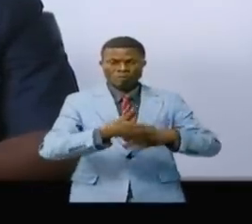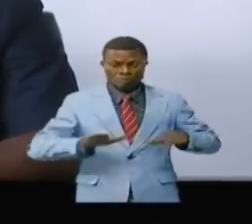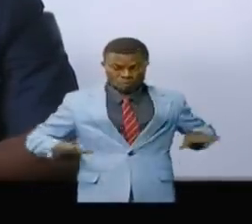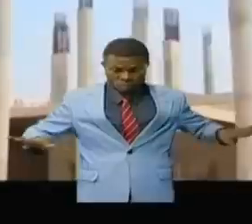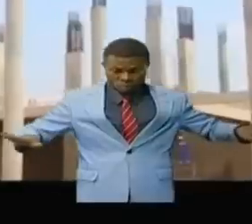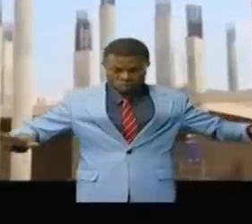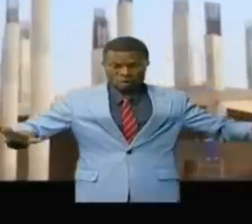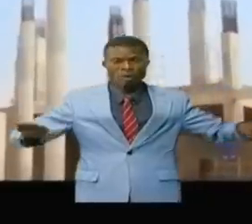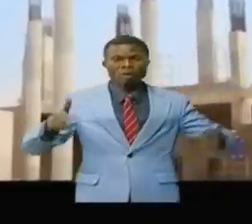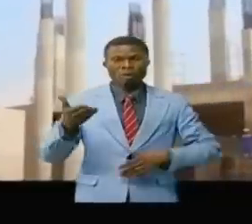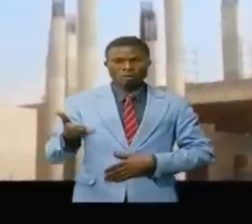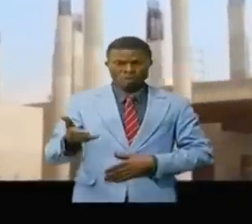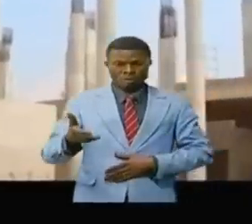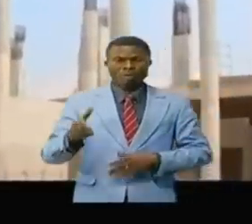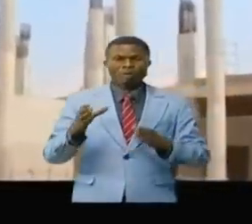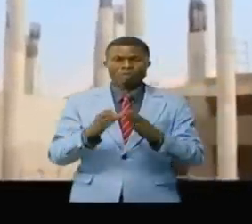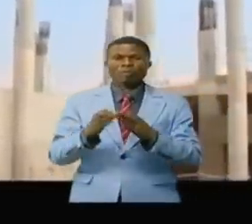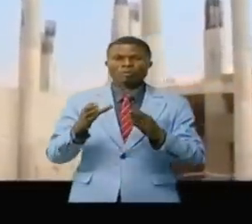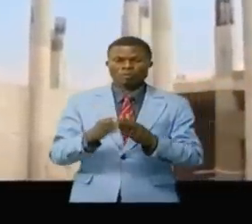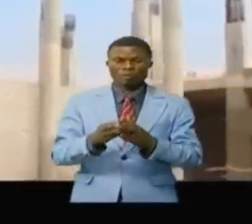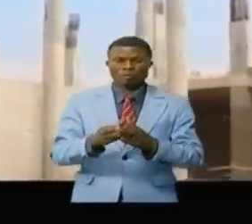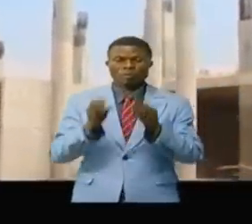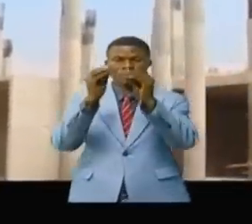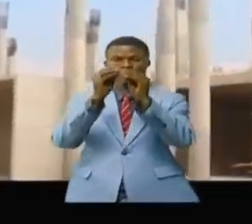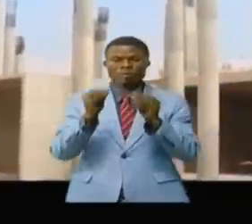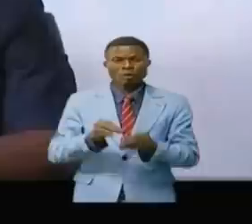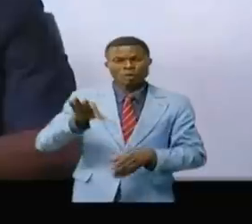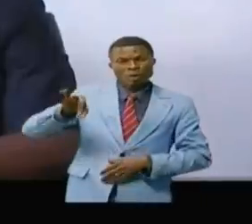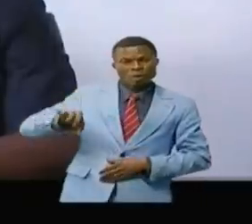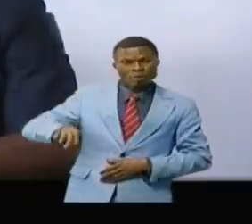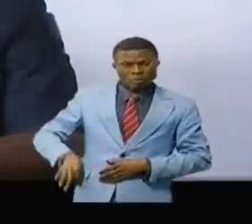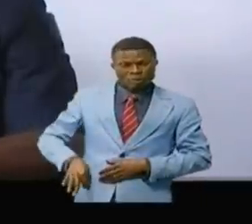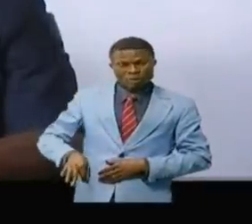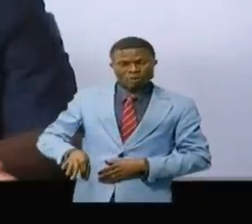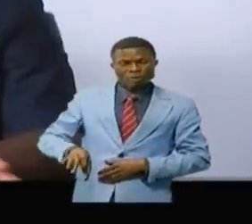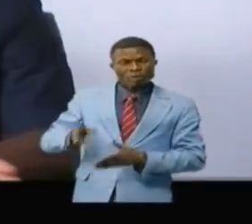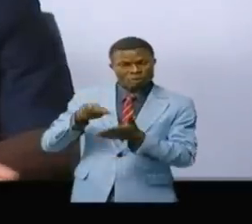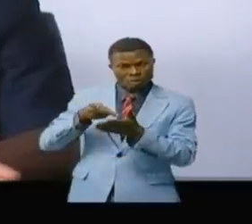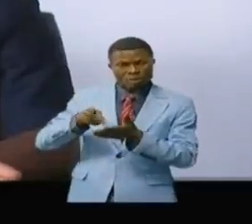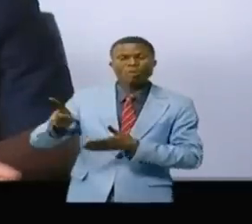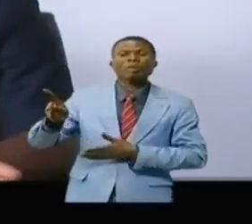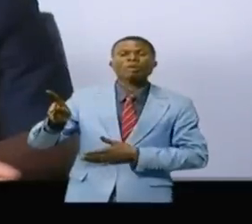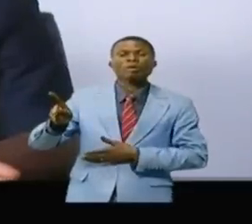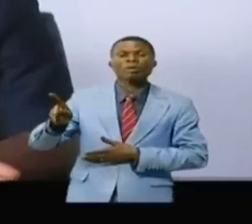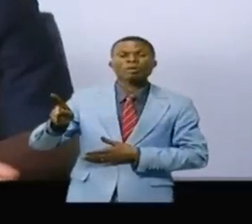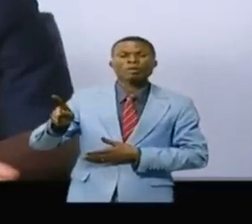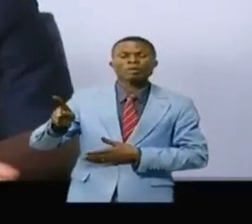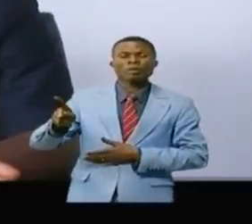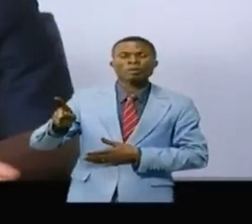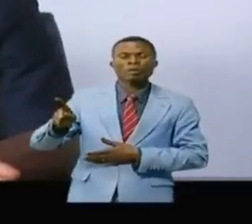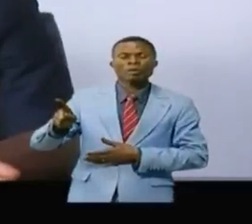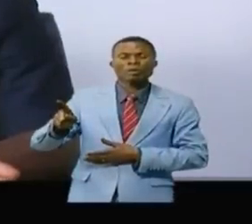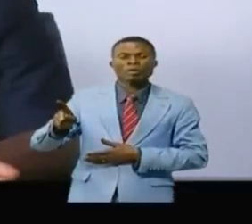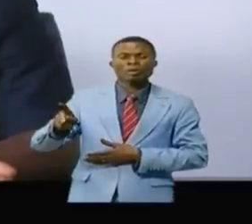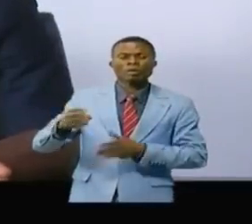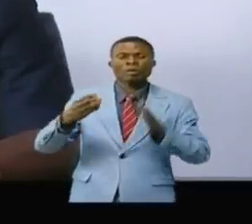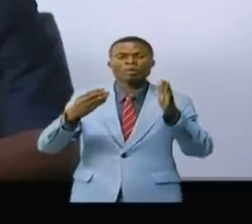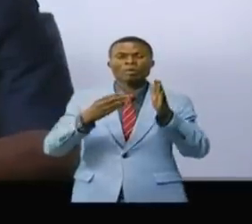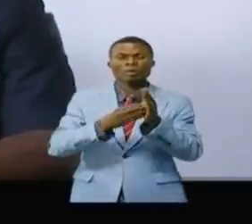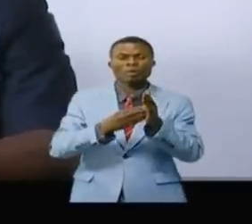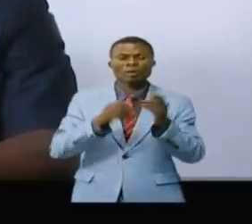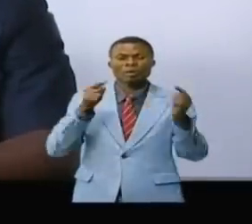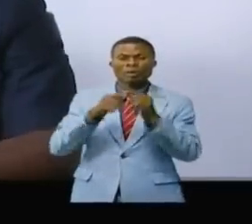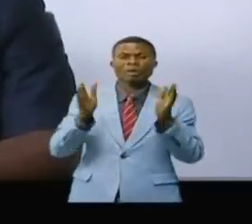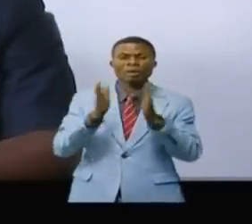l'aérogare, avec un taux d'intérêt qui pouvait aller de 9 à